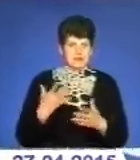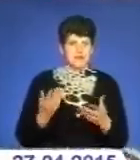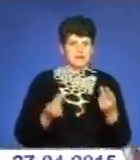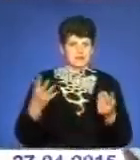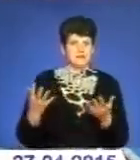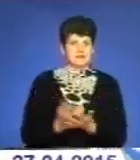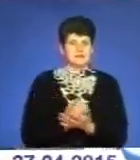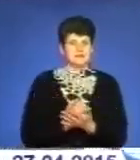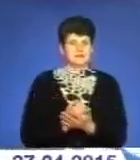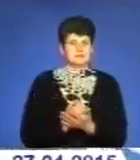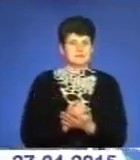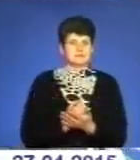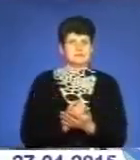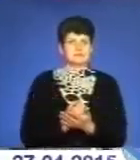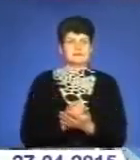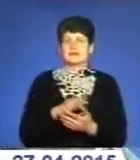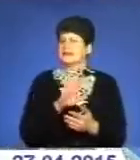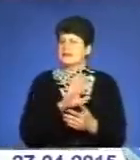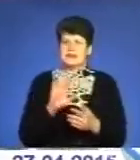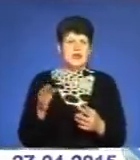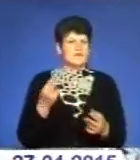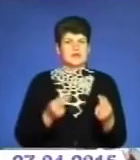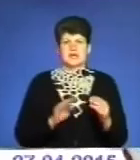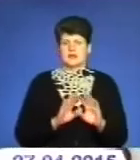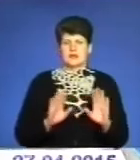«Соловейко». Ось це відзнака